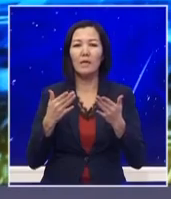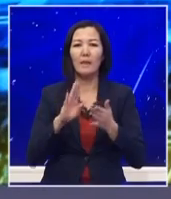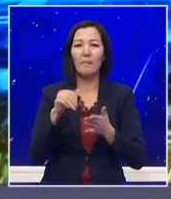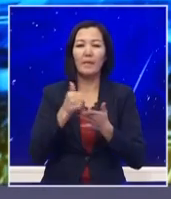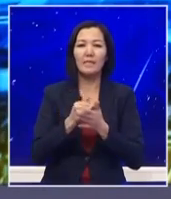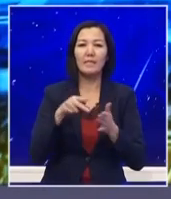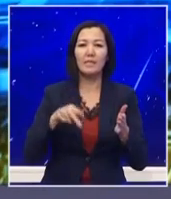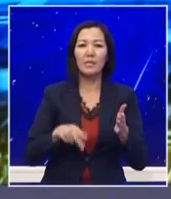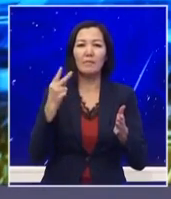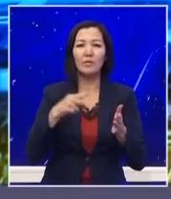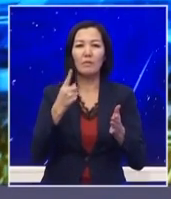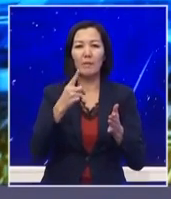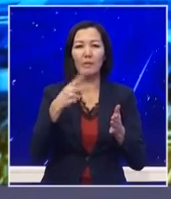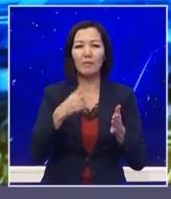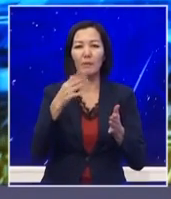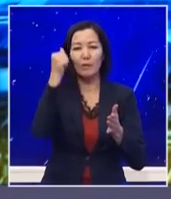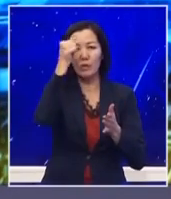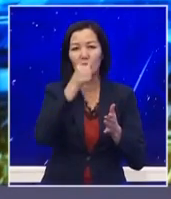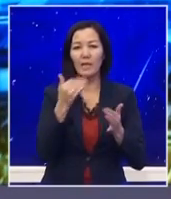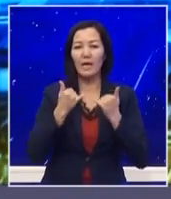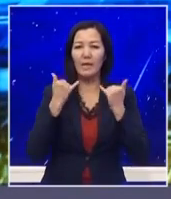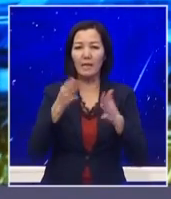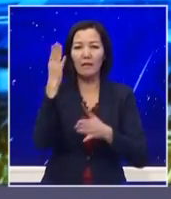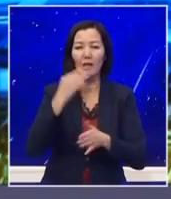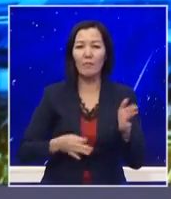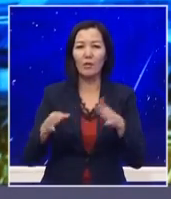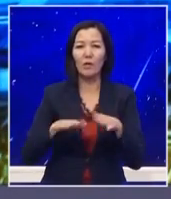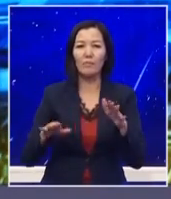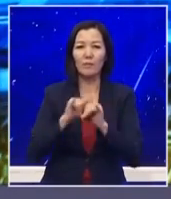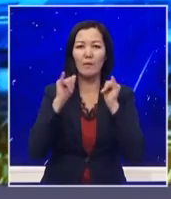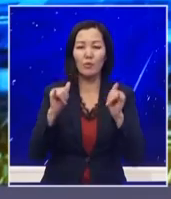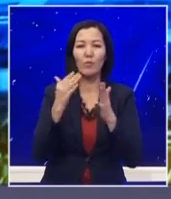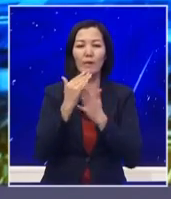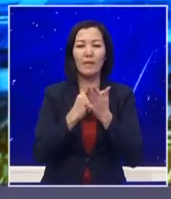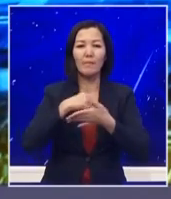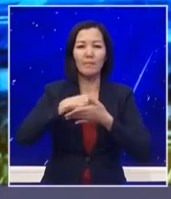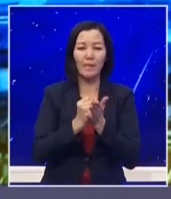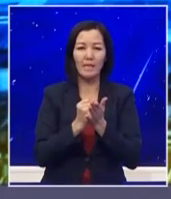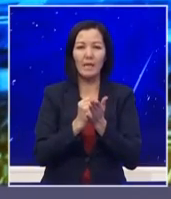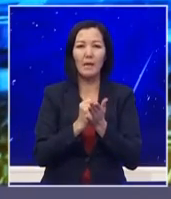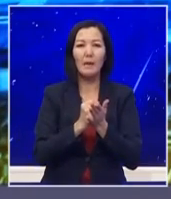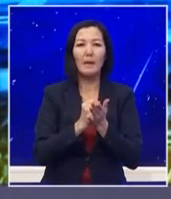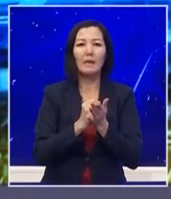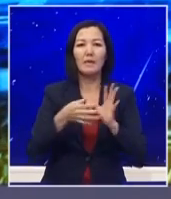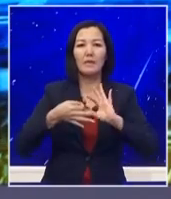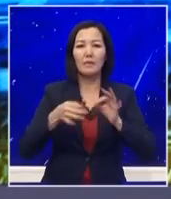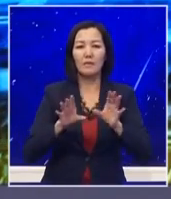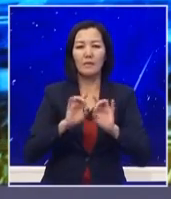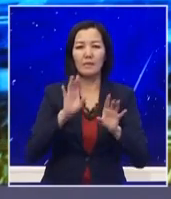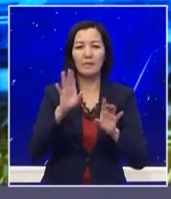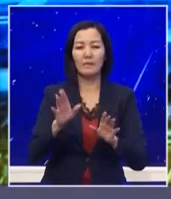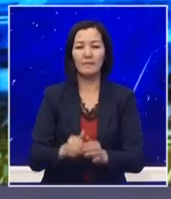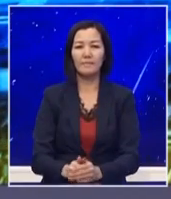сессияда 2021-2025 жылдарға арналған Алматы облысының аумақтарын дамыту бағдарламасы бекітілді. Гүлжанат